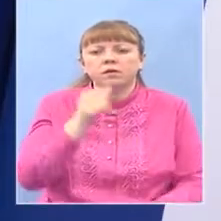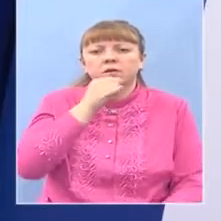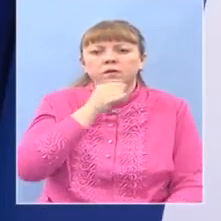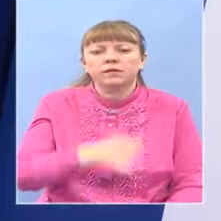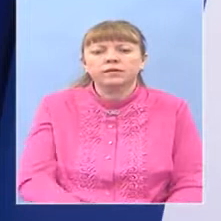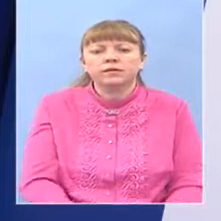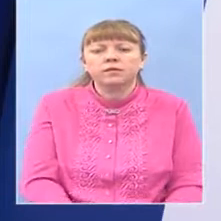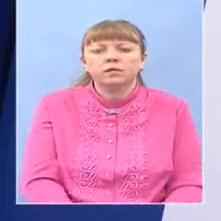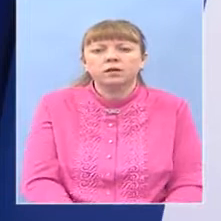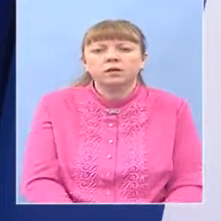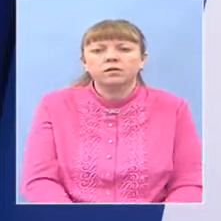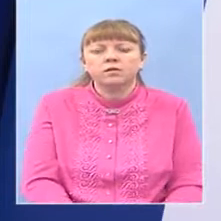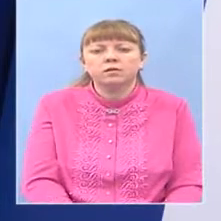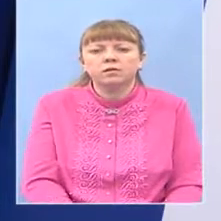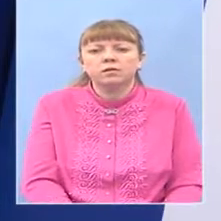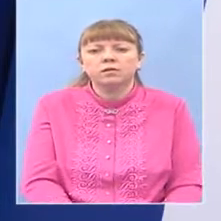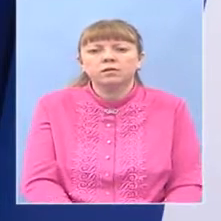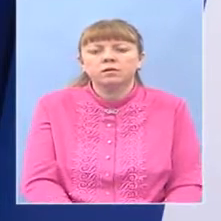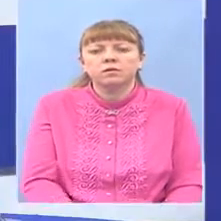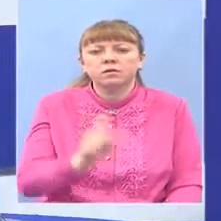просто априори его быть не может.